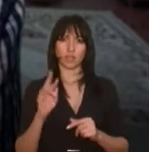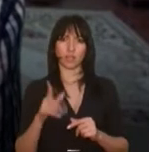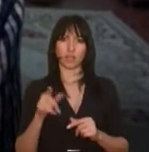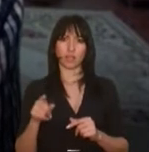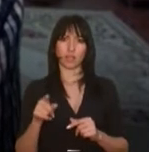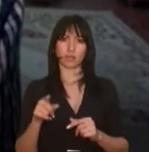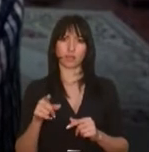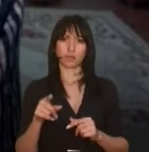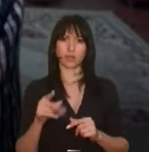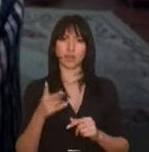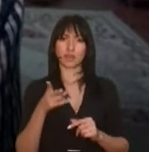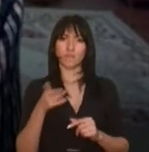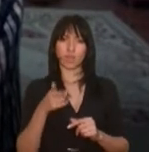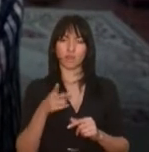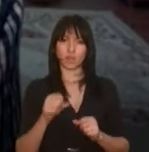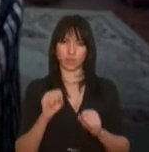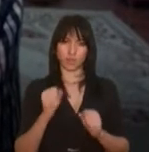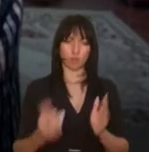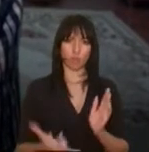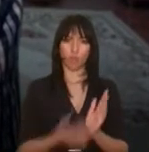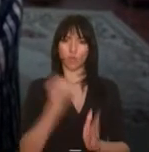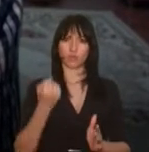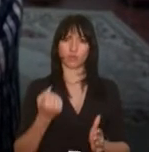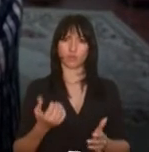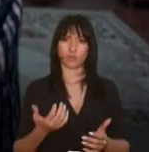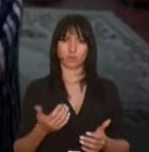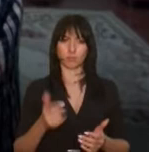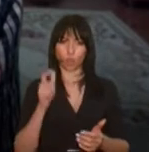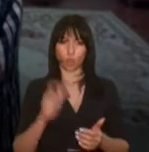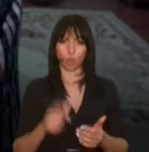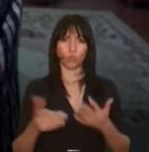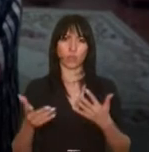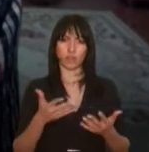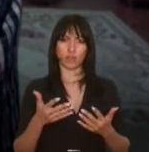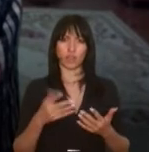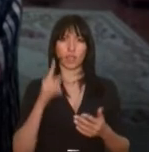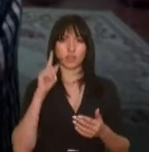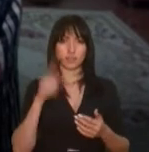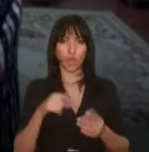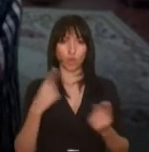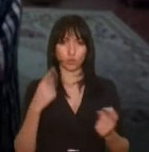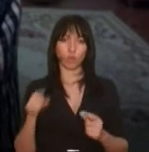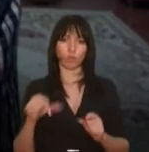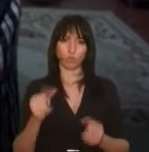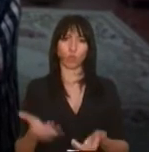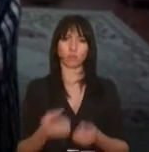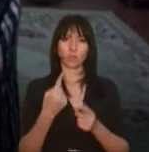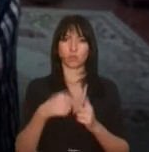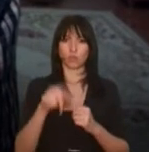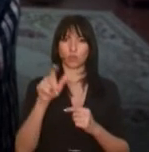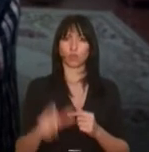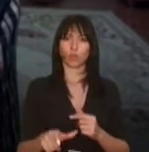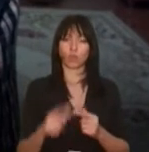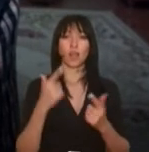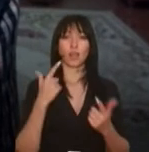дві хвилини могли мінятися люди, які надають реанімацію до приїзду швидкої допомоги. Ну,